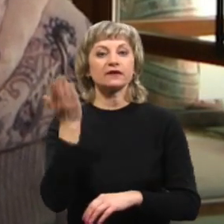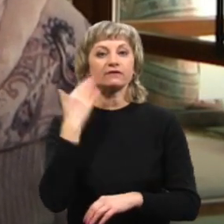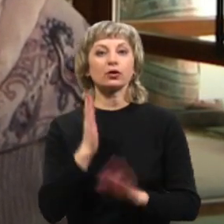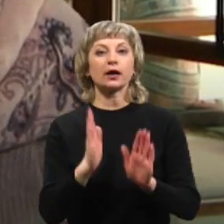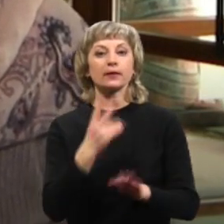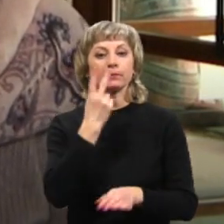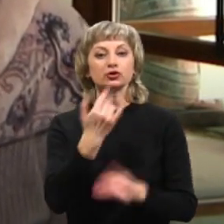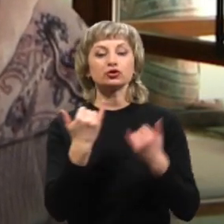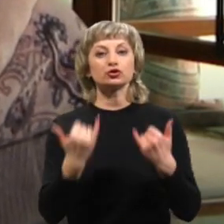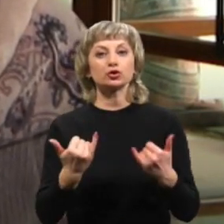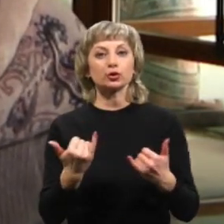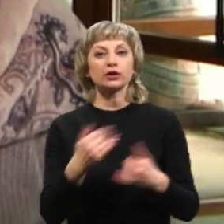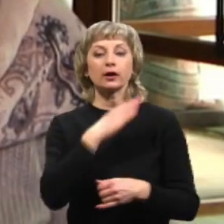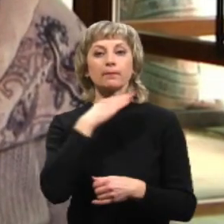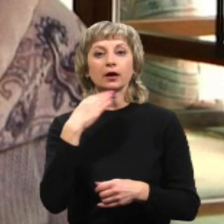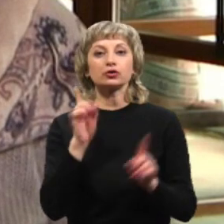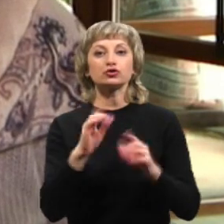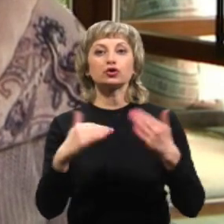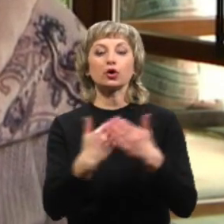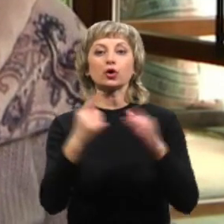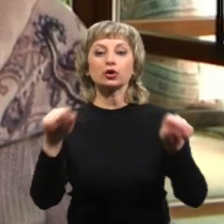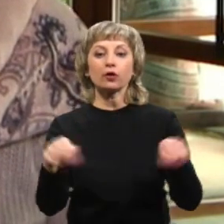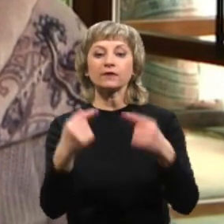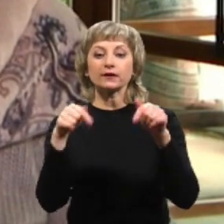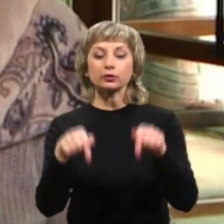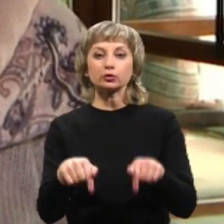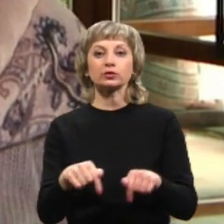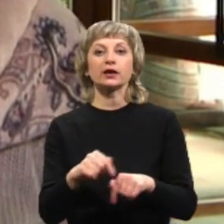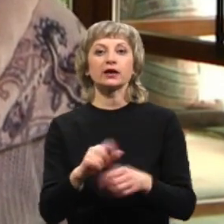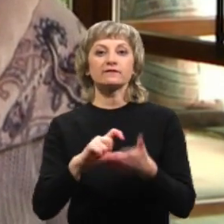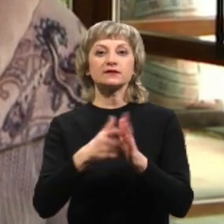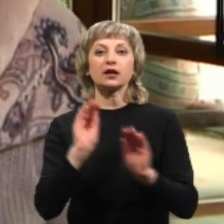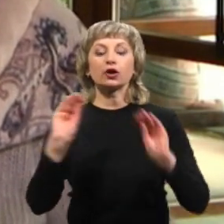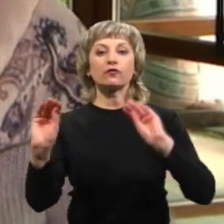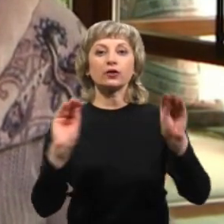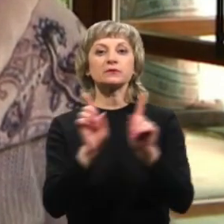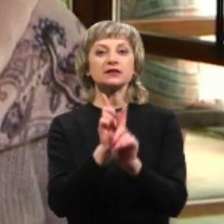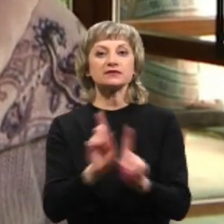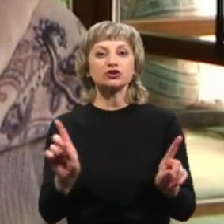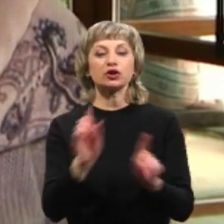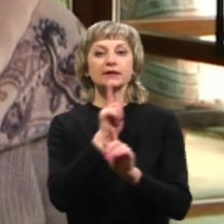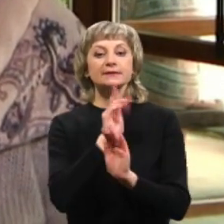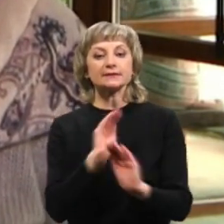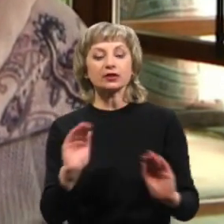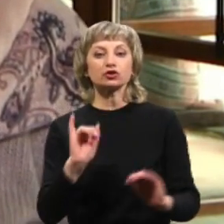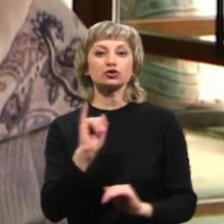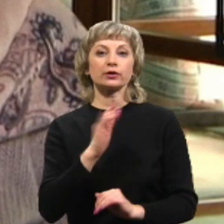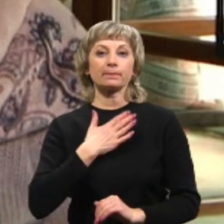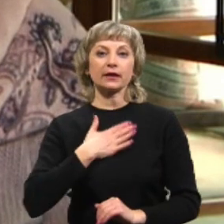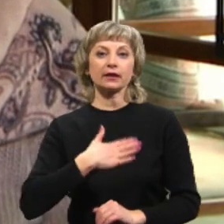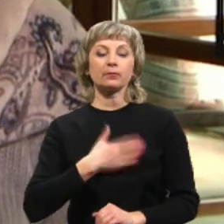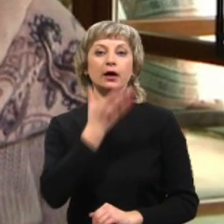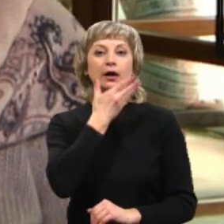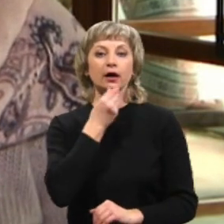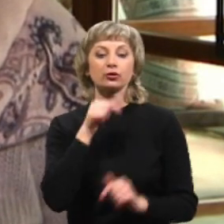бачу, що сьогодні багато чого оновлено тут. Зали оформлені надзвичайно затишно і приємно. Гарно